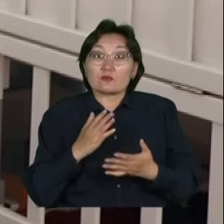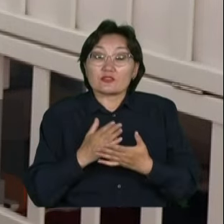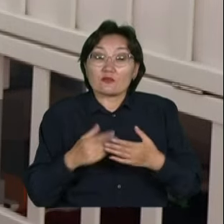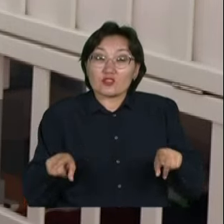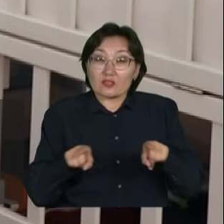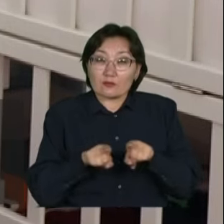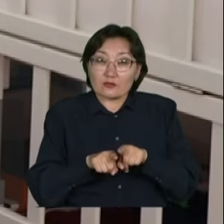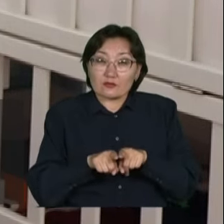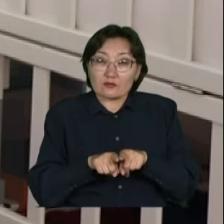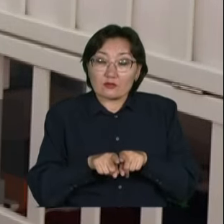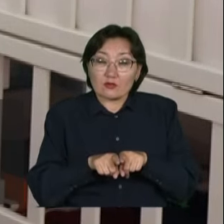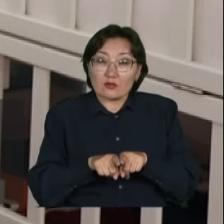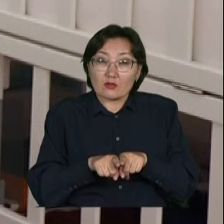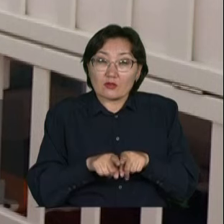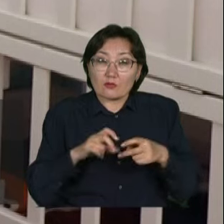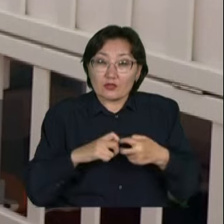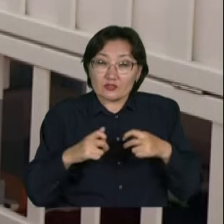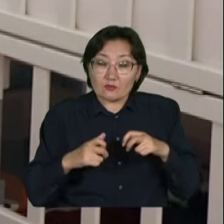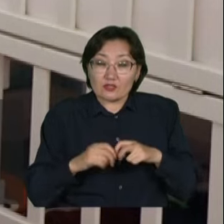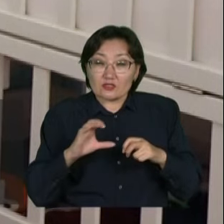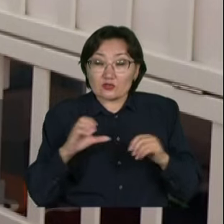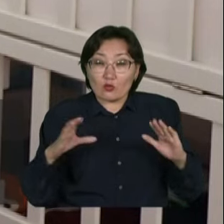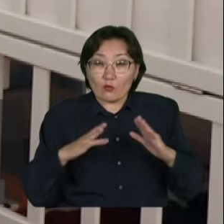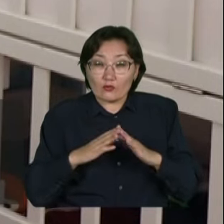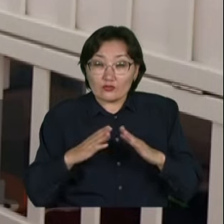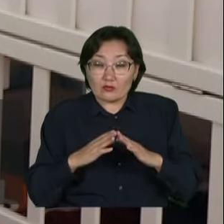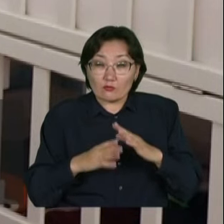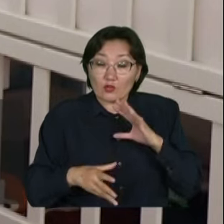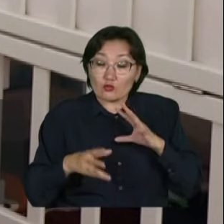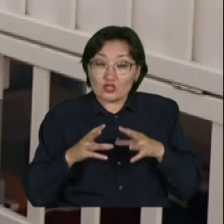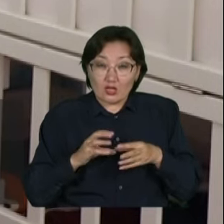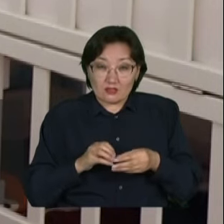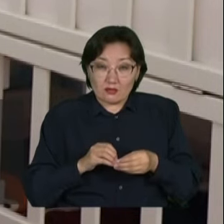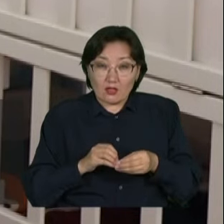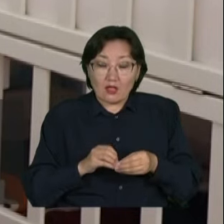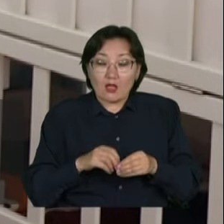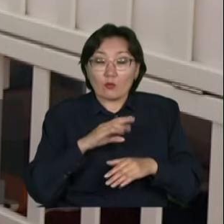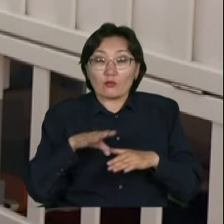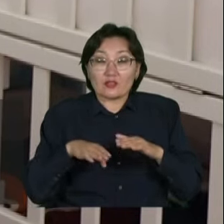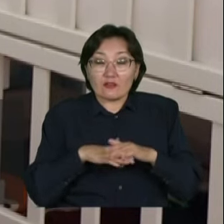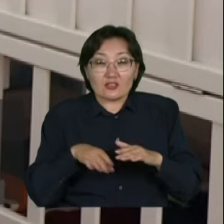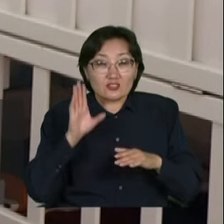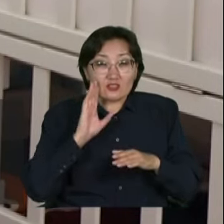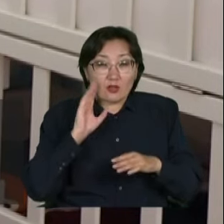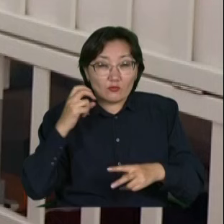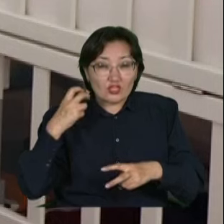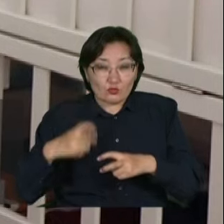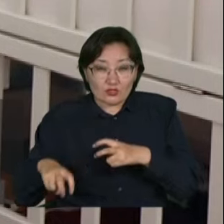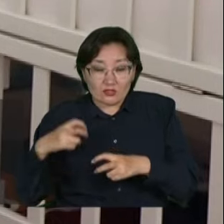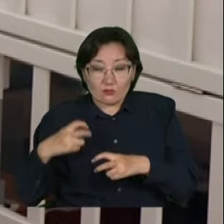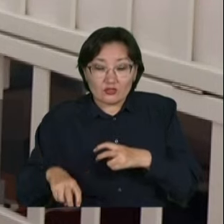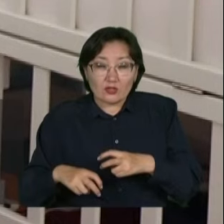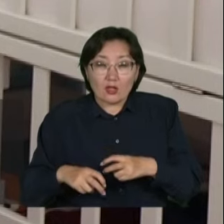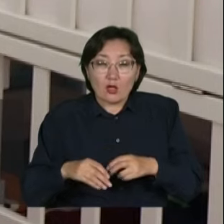такие проблемы с домом. Получается, в подвале вода, разрушается вот этот